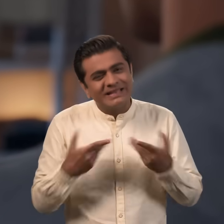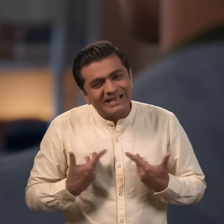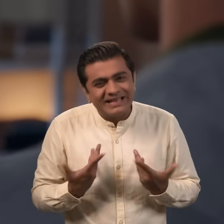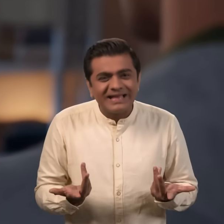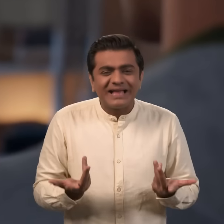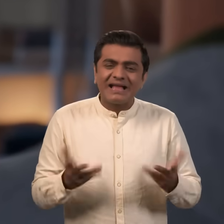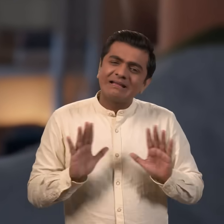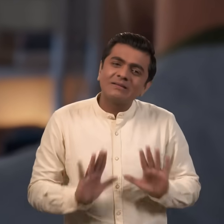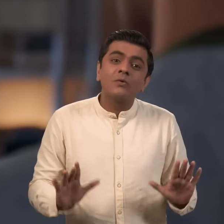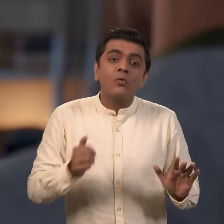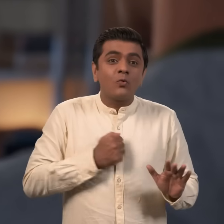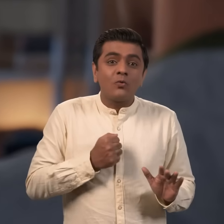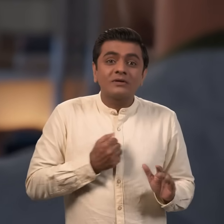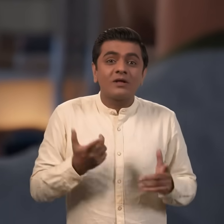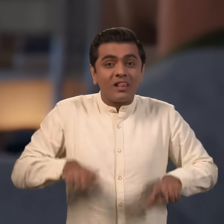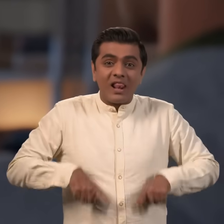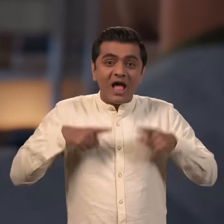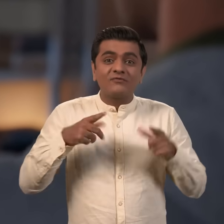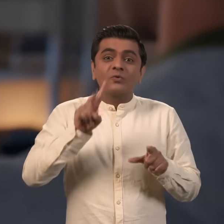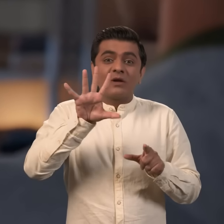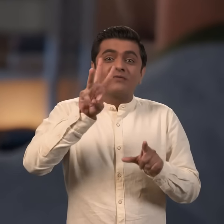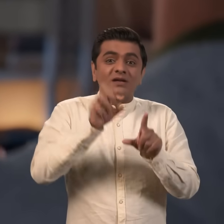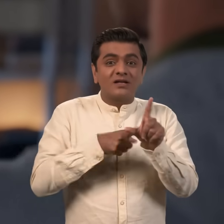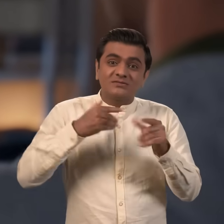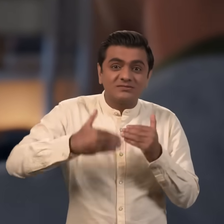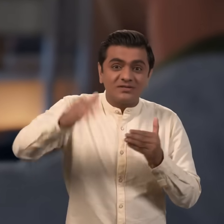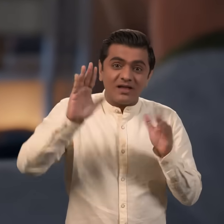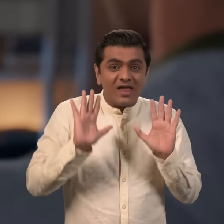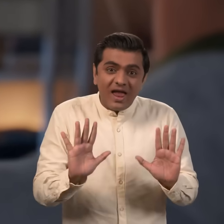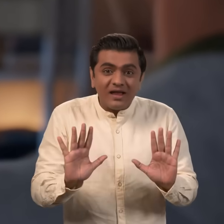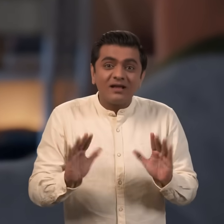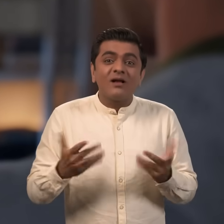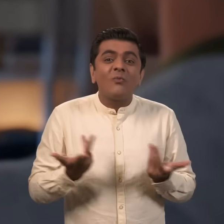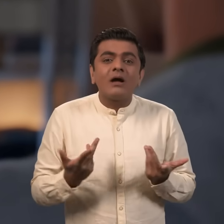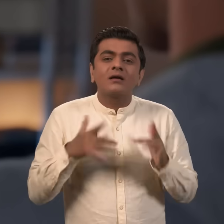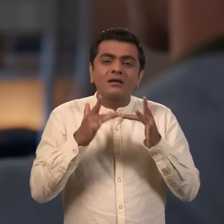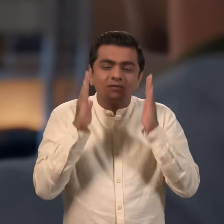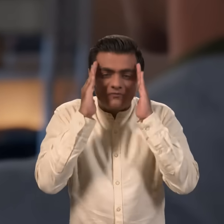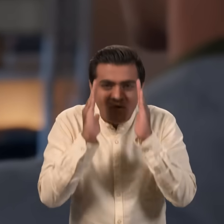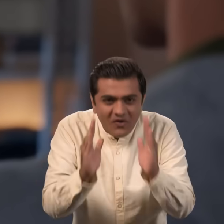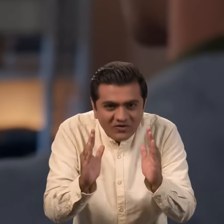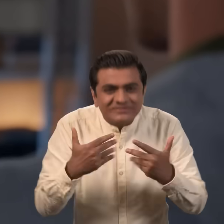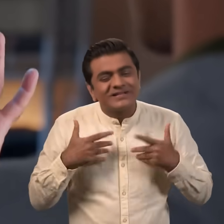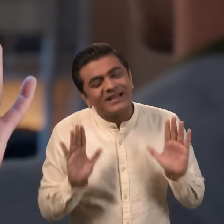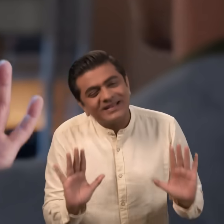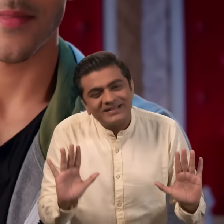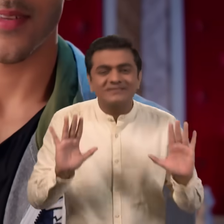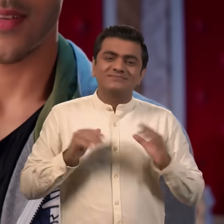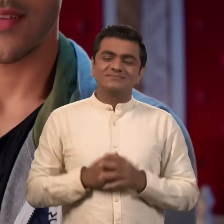बंद कर दिया है। बस अब तो अपनी लाइफ है ना, जो भी 25-30 साल बचे हैं वो सोशल मीडिया के